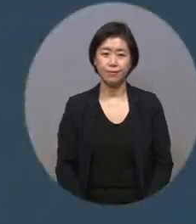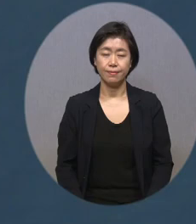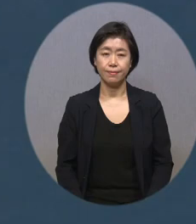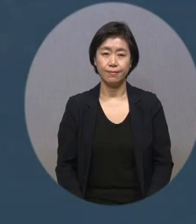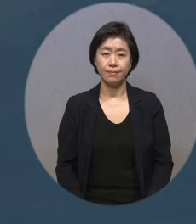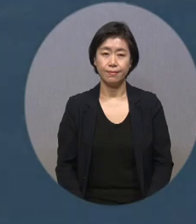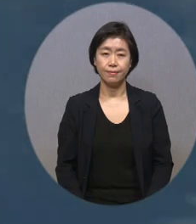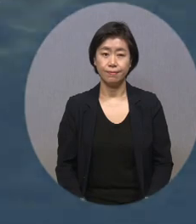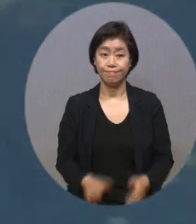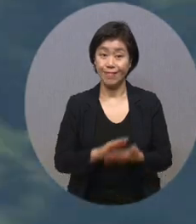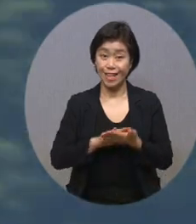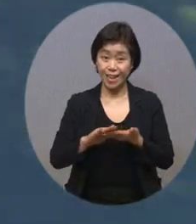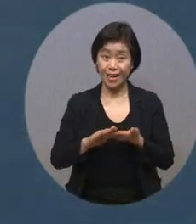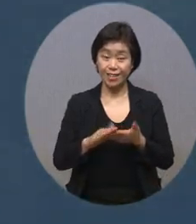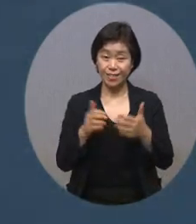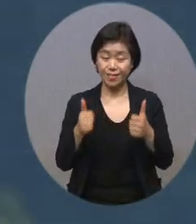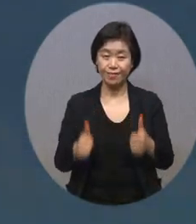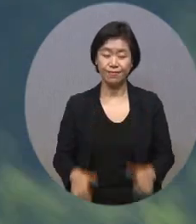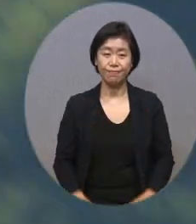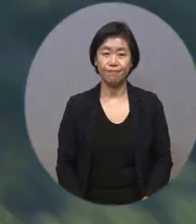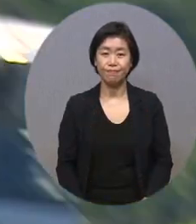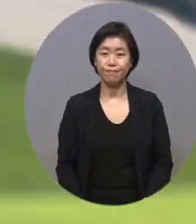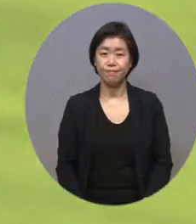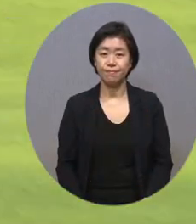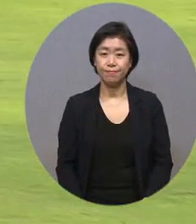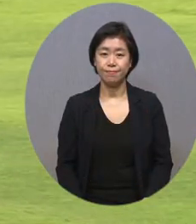잘 쳤다. 나이스.